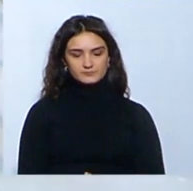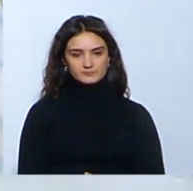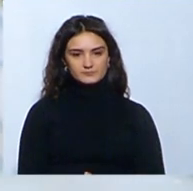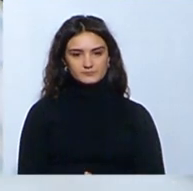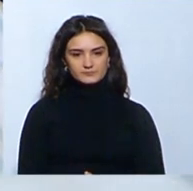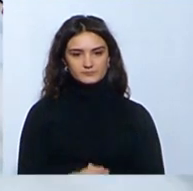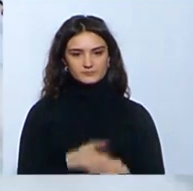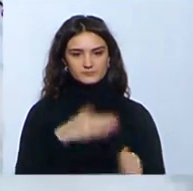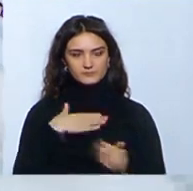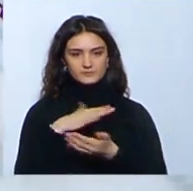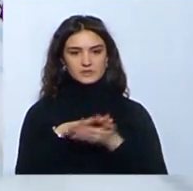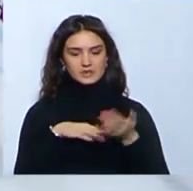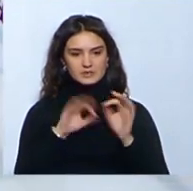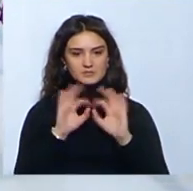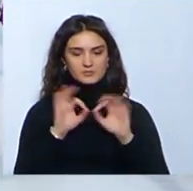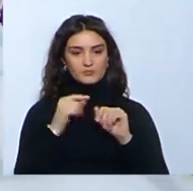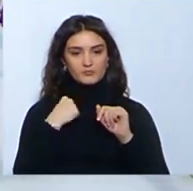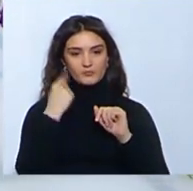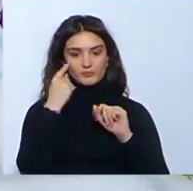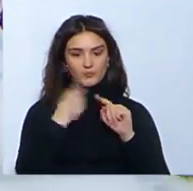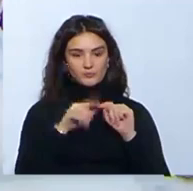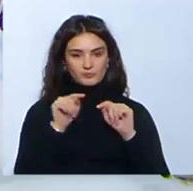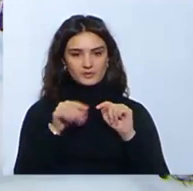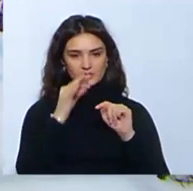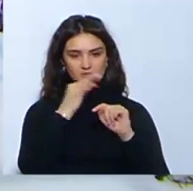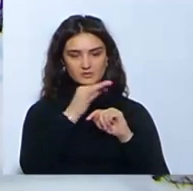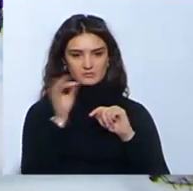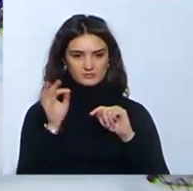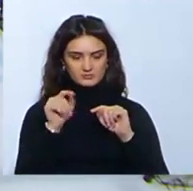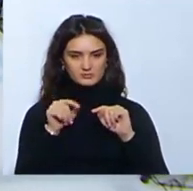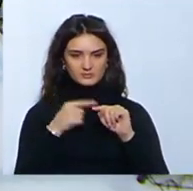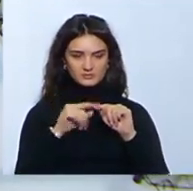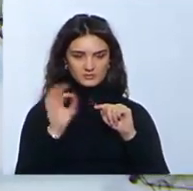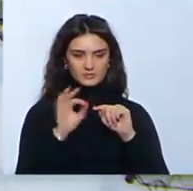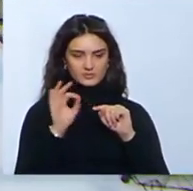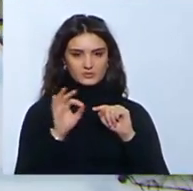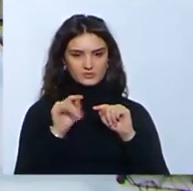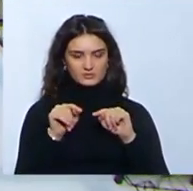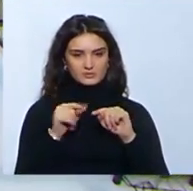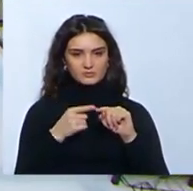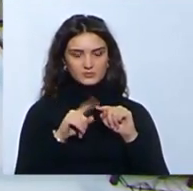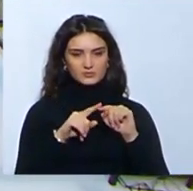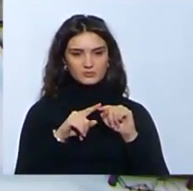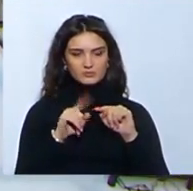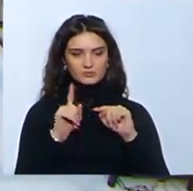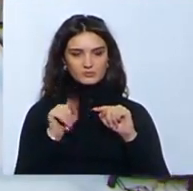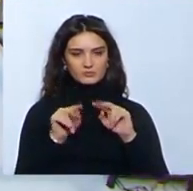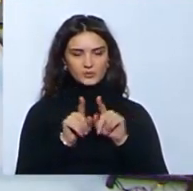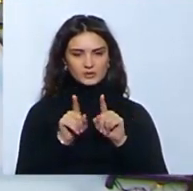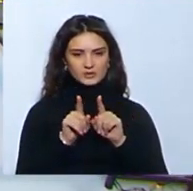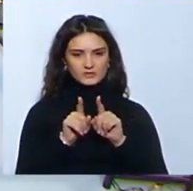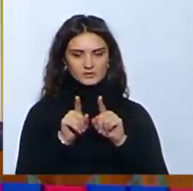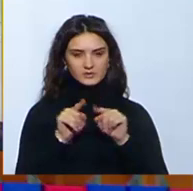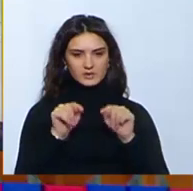ჩვენ ვაგრძელებთ საუბარს. მე ვფიქრობ, ეს შეხსენება არასოდეს გვაწყენს, იმიტომ რომ